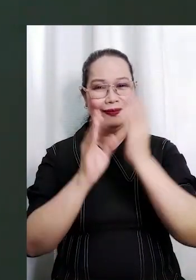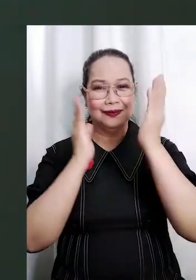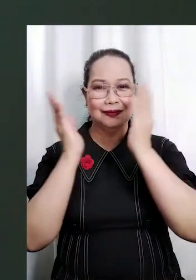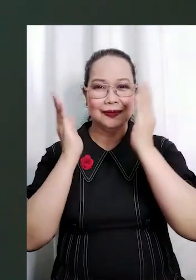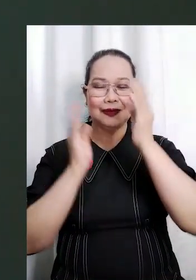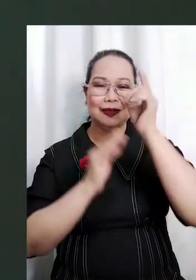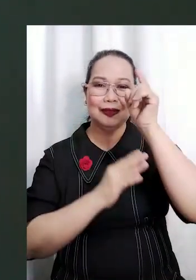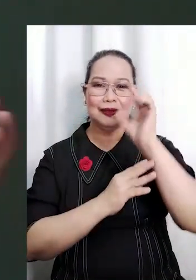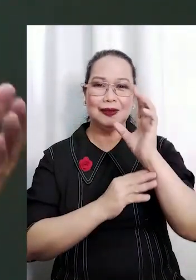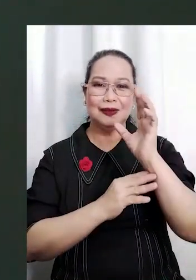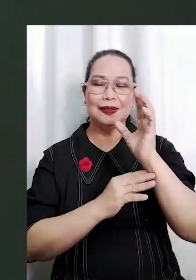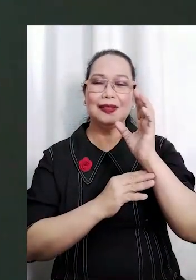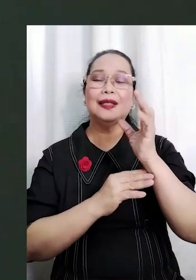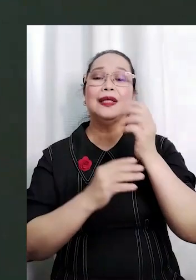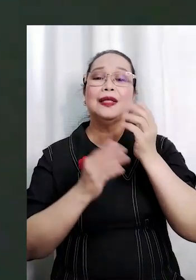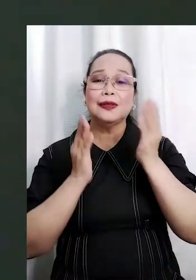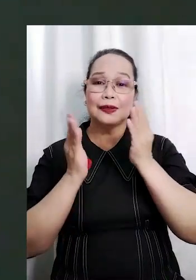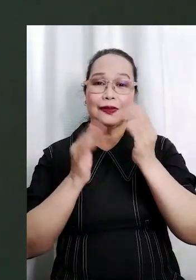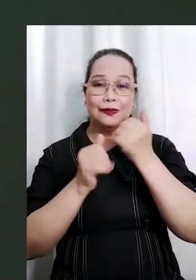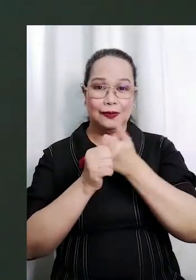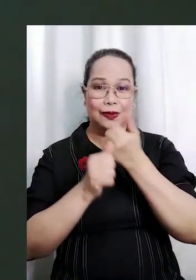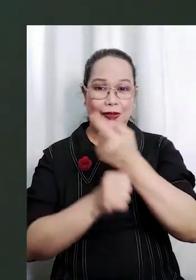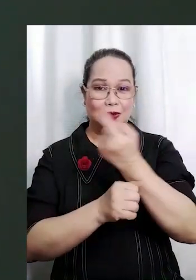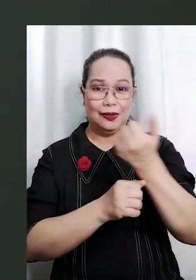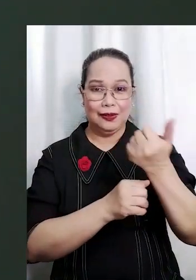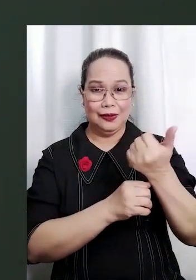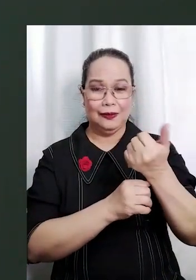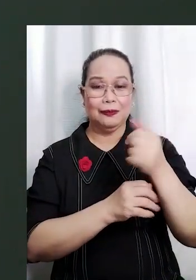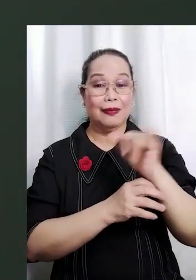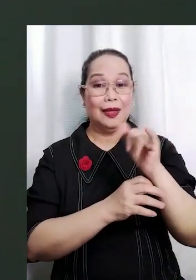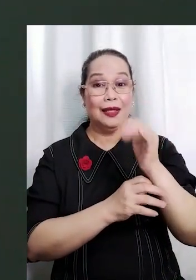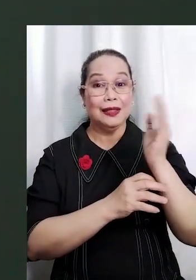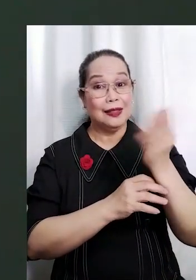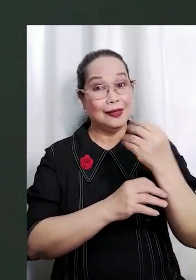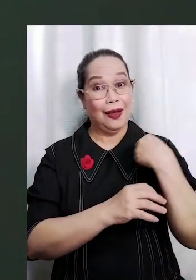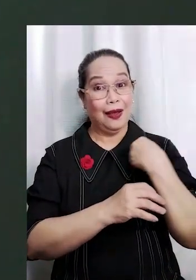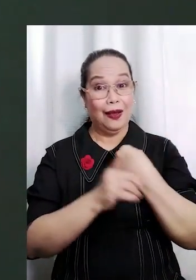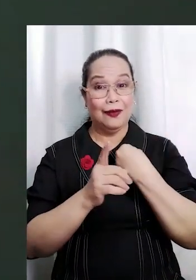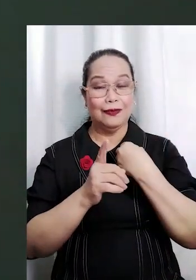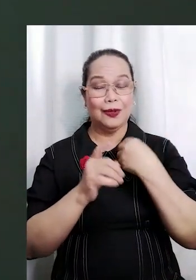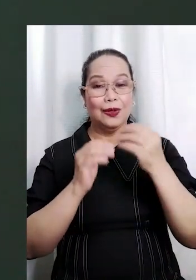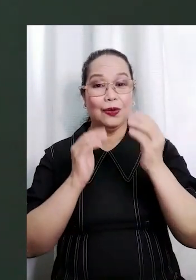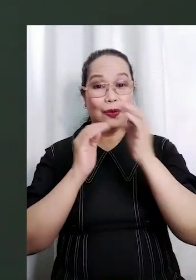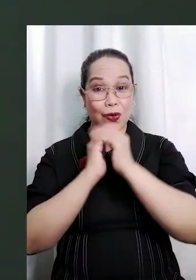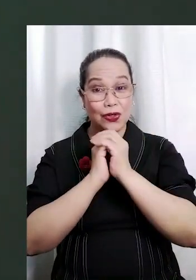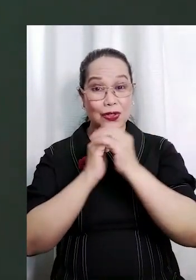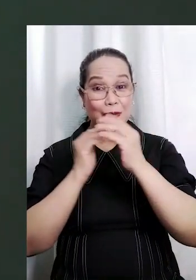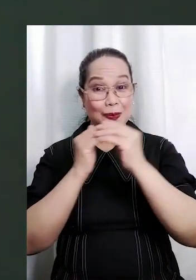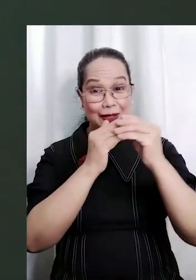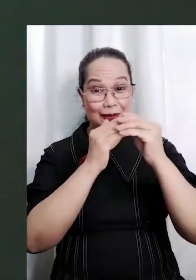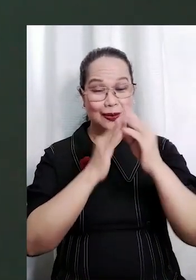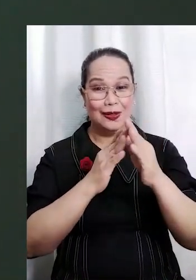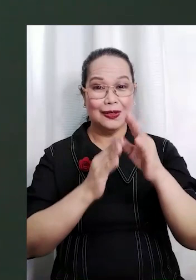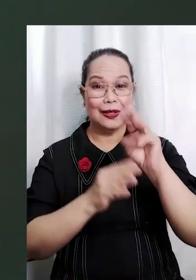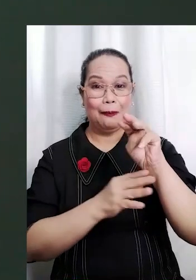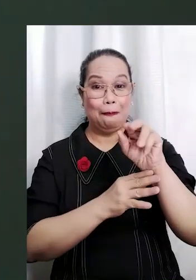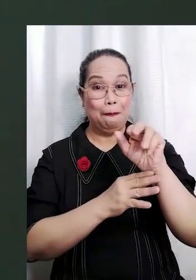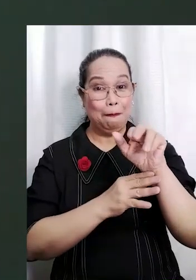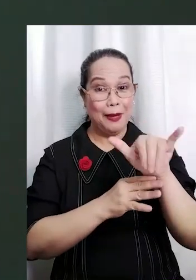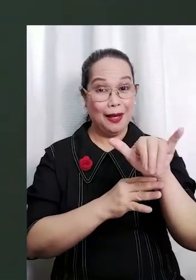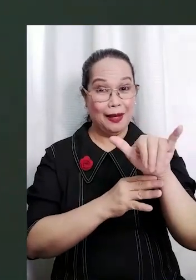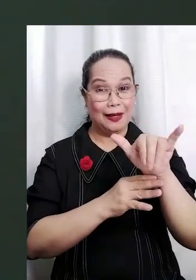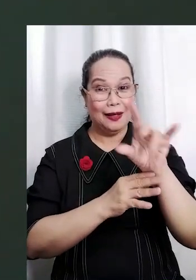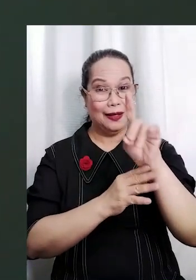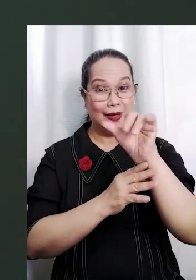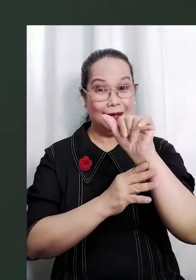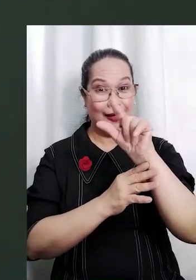sa Panginoon at sa paglilingkod sa isa't isa. Katulad po nitong ating mga worship leaders, si May at